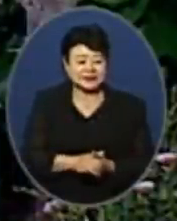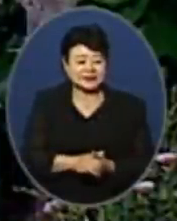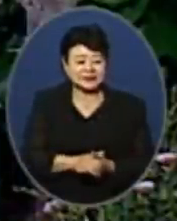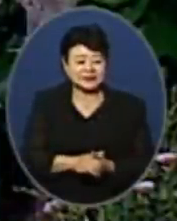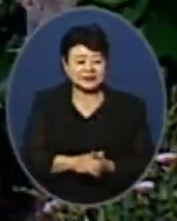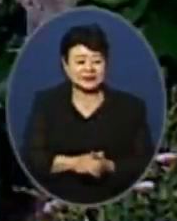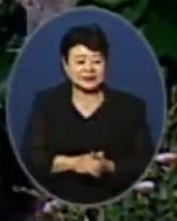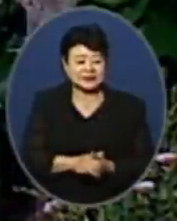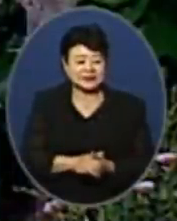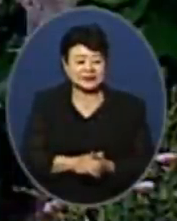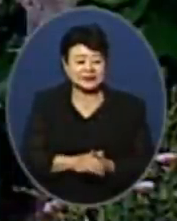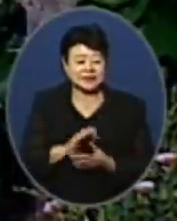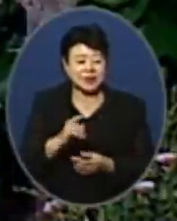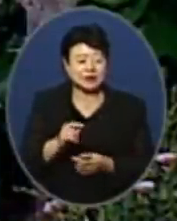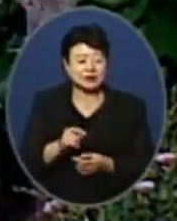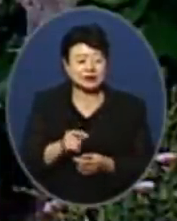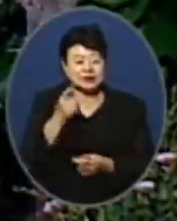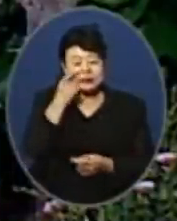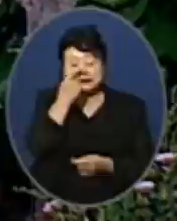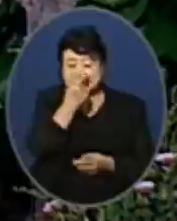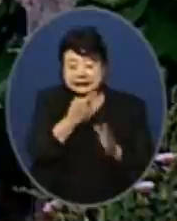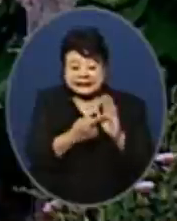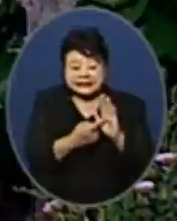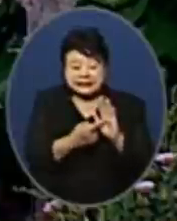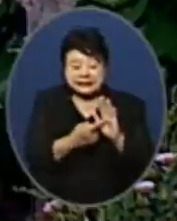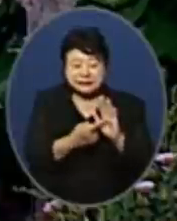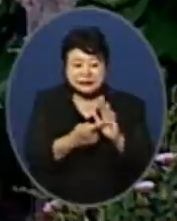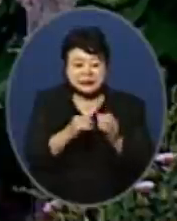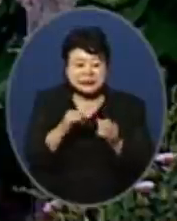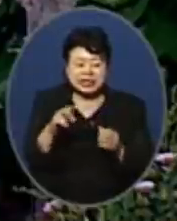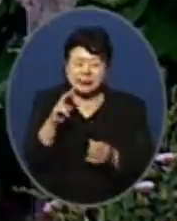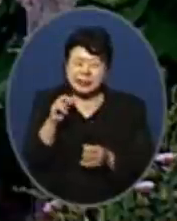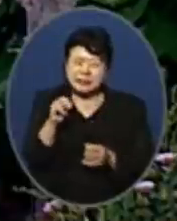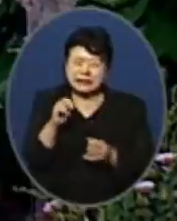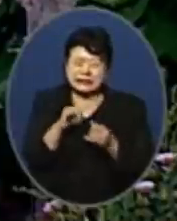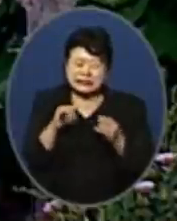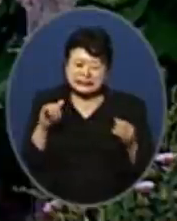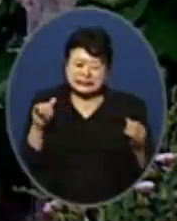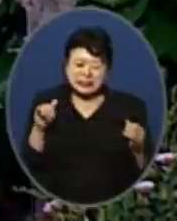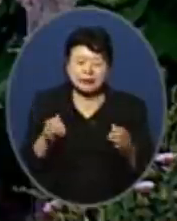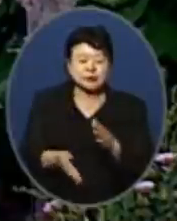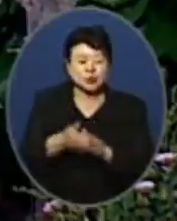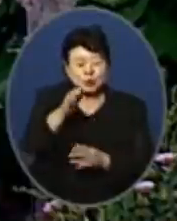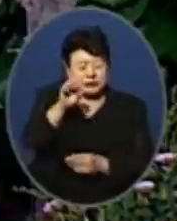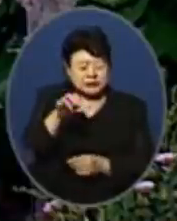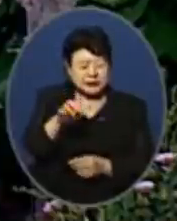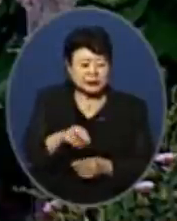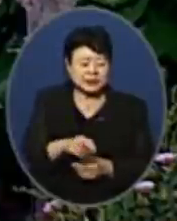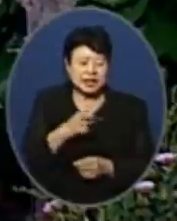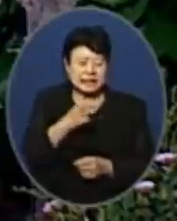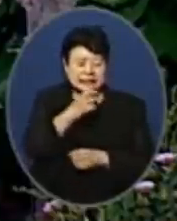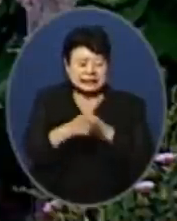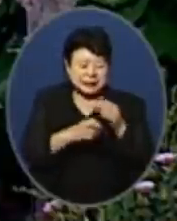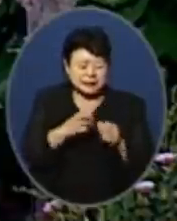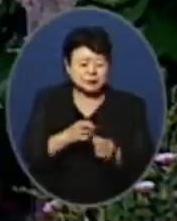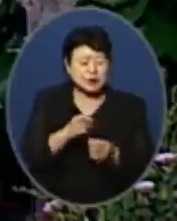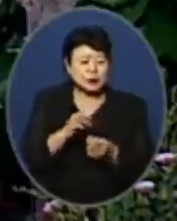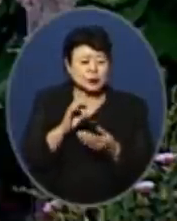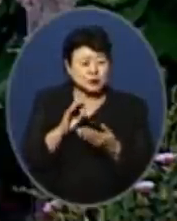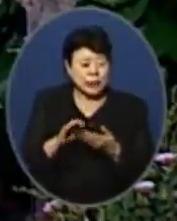알몰롱가라고 하는 바로 그 증인입니다. 인구 2만 명이 되는 그 도시에 30여 년 만에